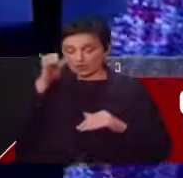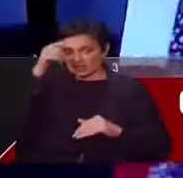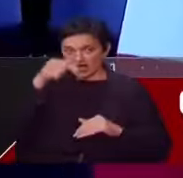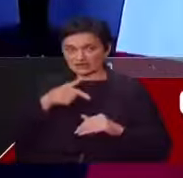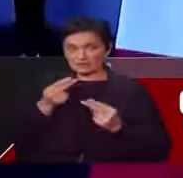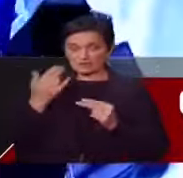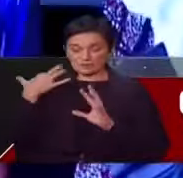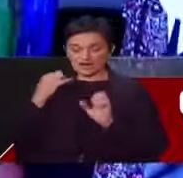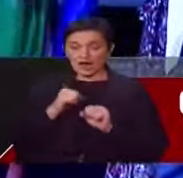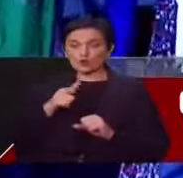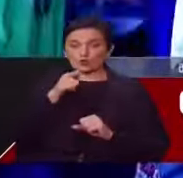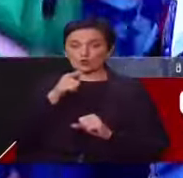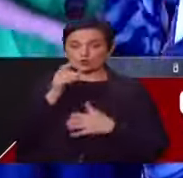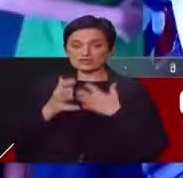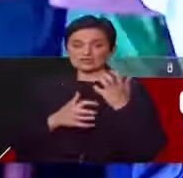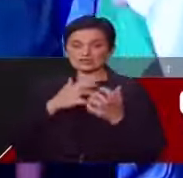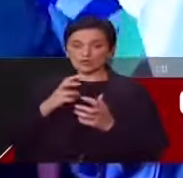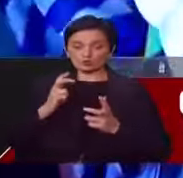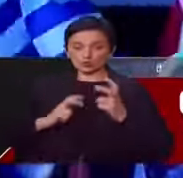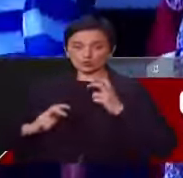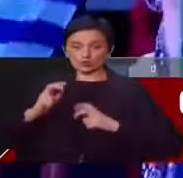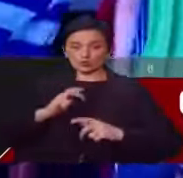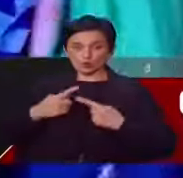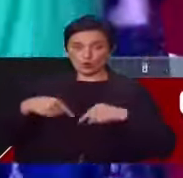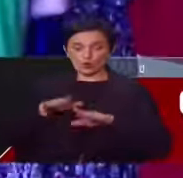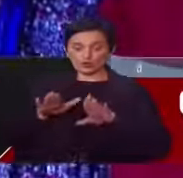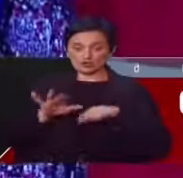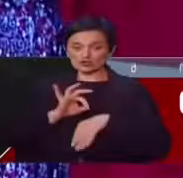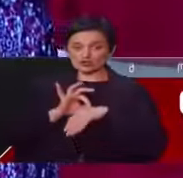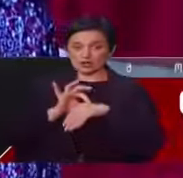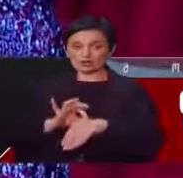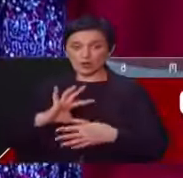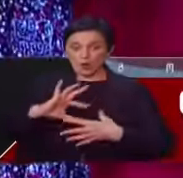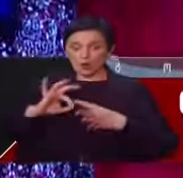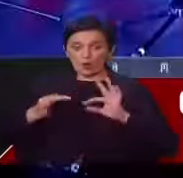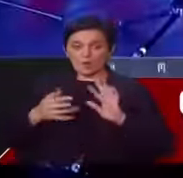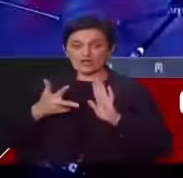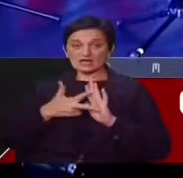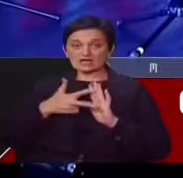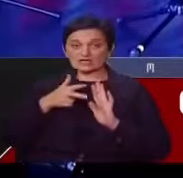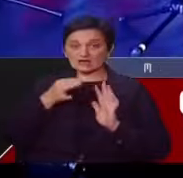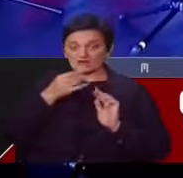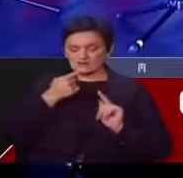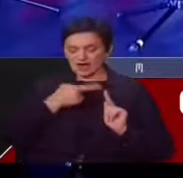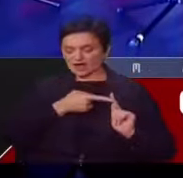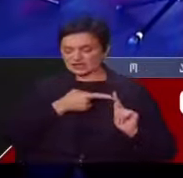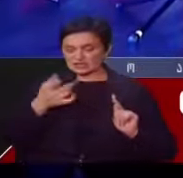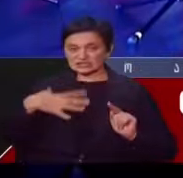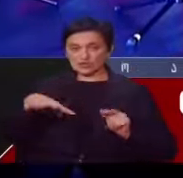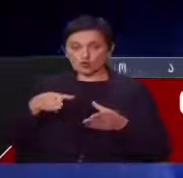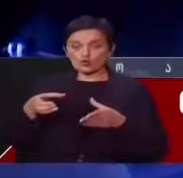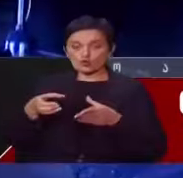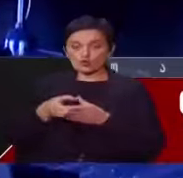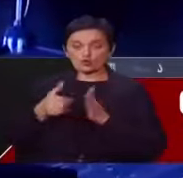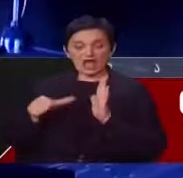ფინანსური მხარდაჭერით და ქუთაისის საერთაშორისო უნივერსიტეტის ორგანიზებით ჩატარდა. ოლიმპიადის 8-წლიანი ისტორიის განმავლობაში საქართველოს გუნდი